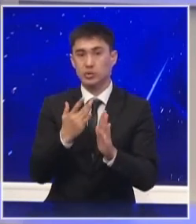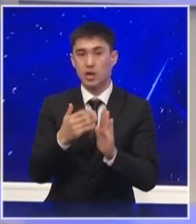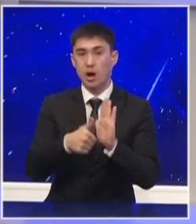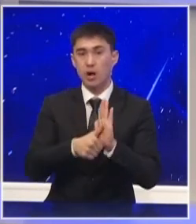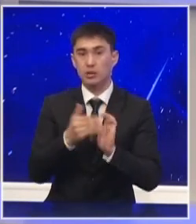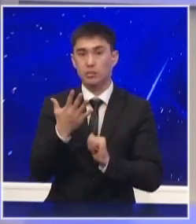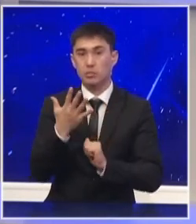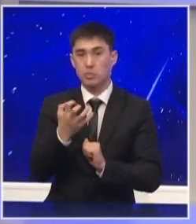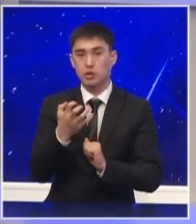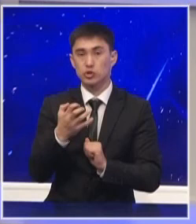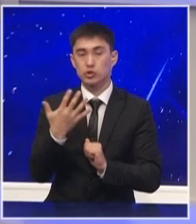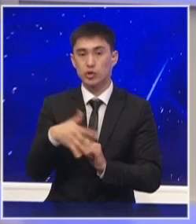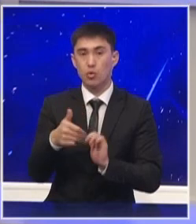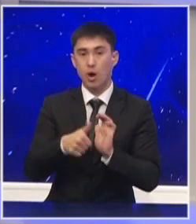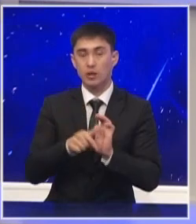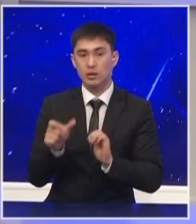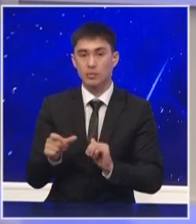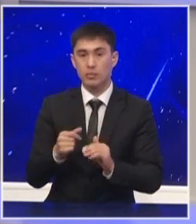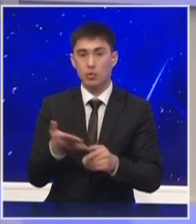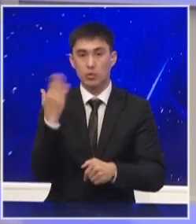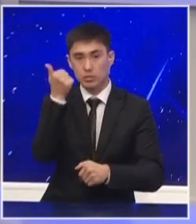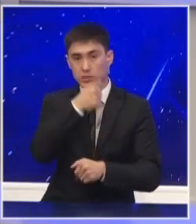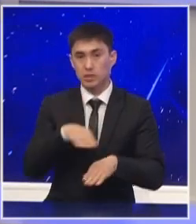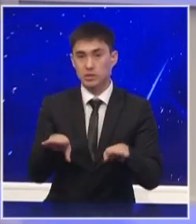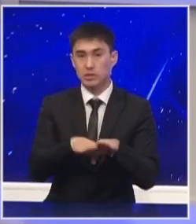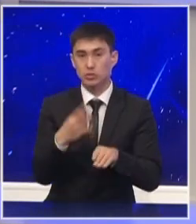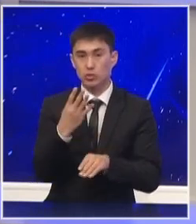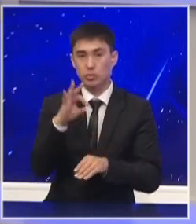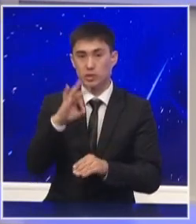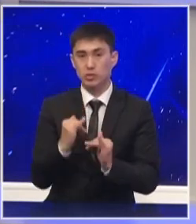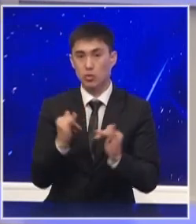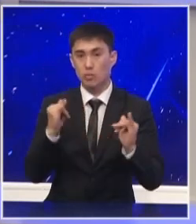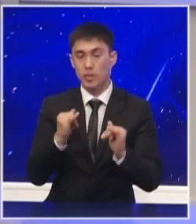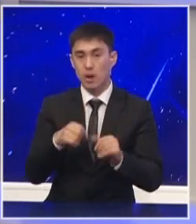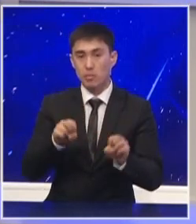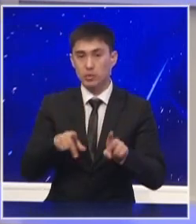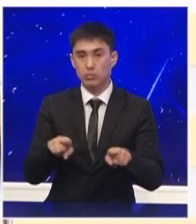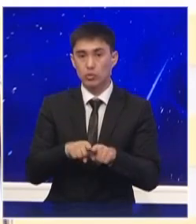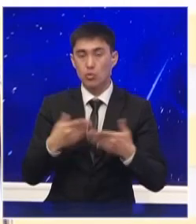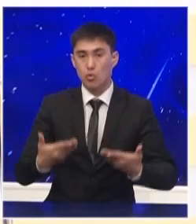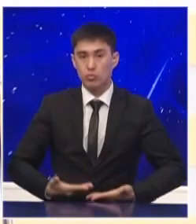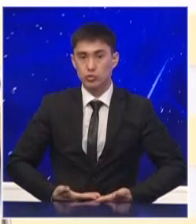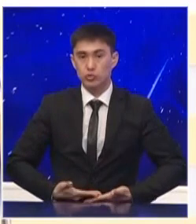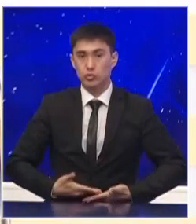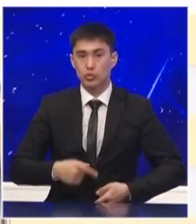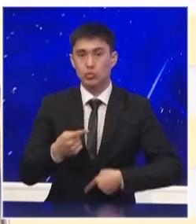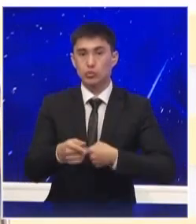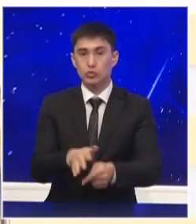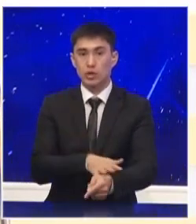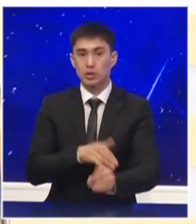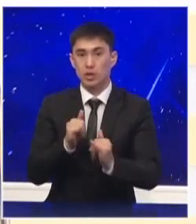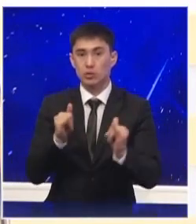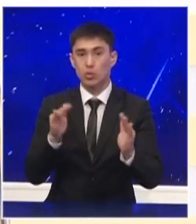тұрғандар 6556-ға жеткен. Бұл былтырғымен салыстырғанда 4%-ға көп. Мамандар мұны өмір сүру ұзақтығының артуы,